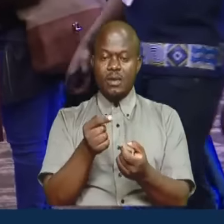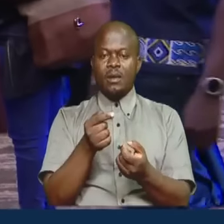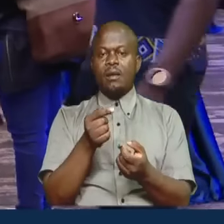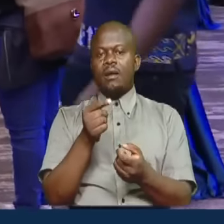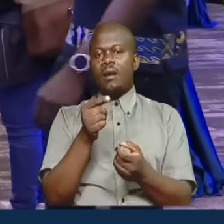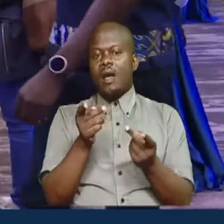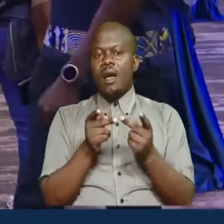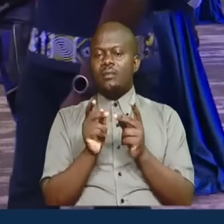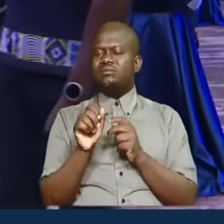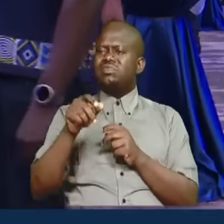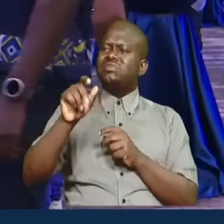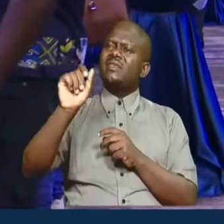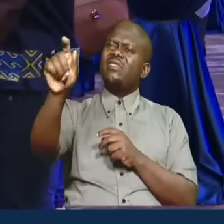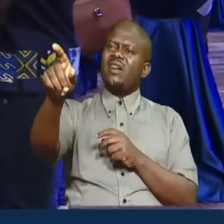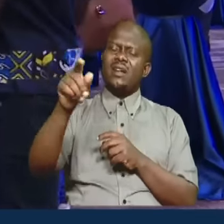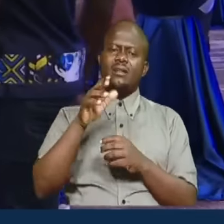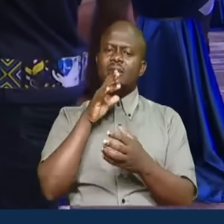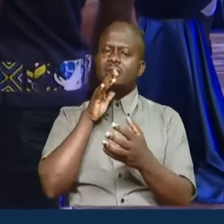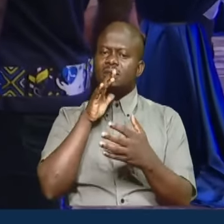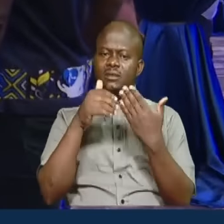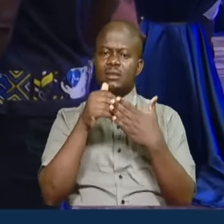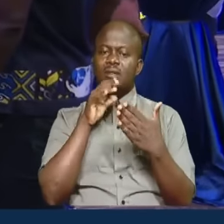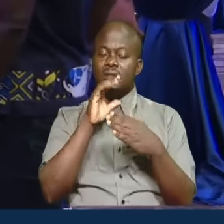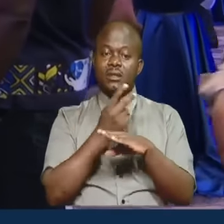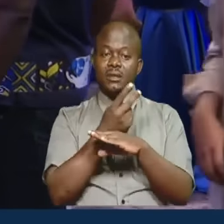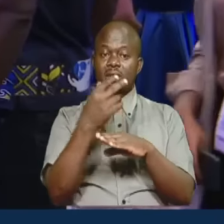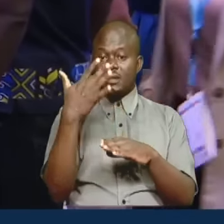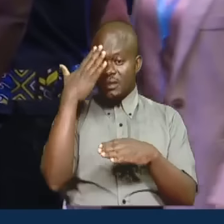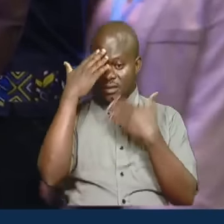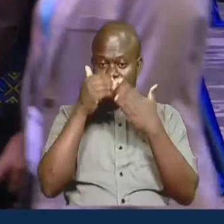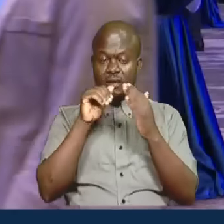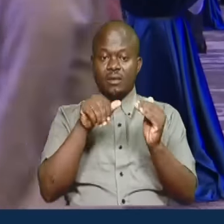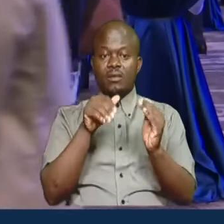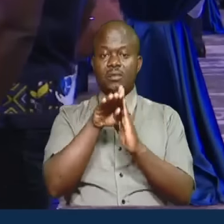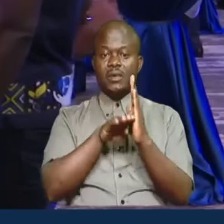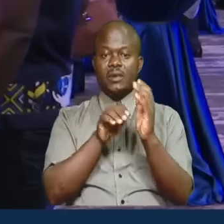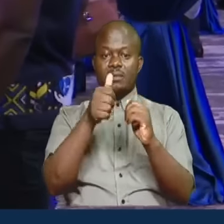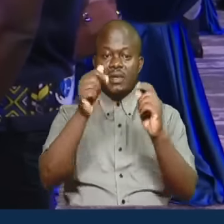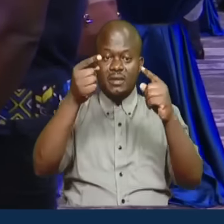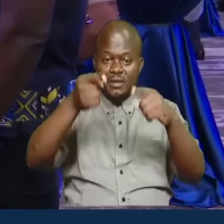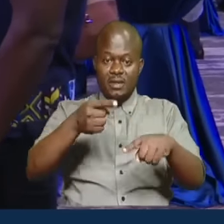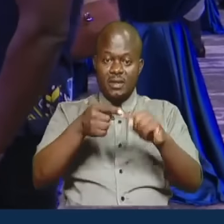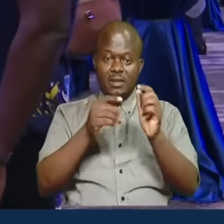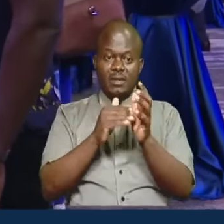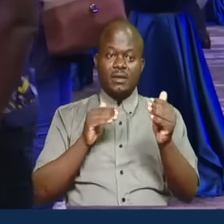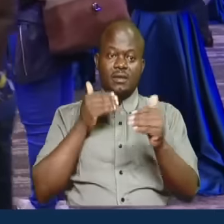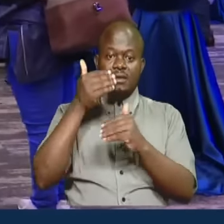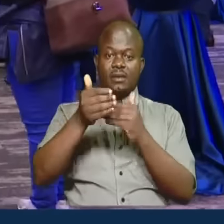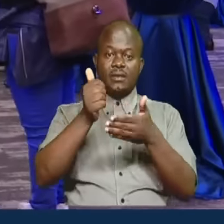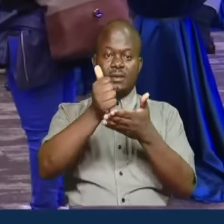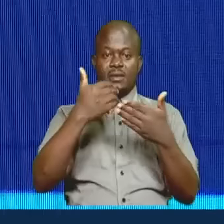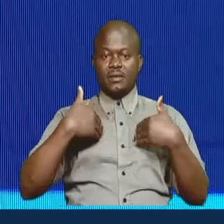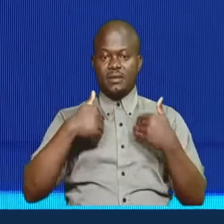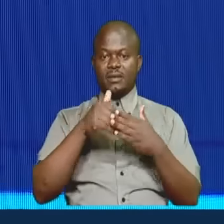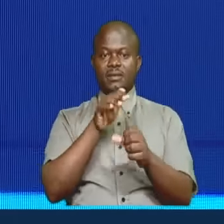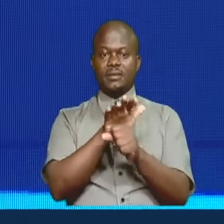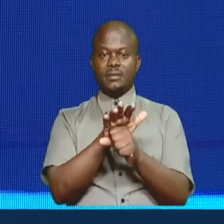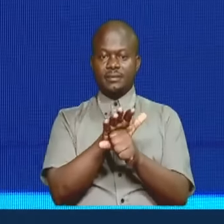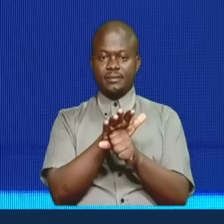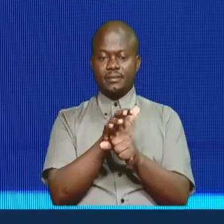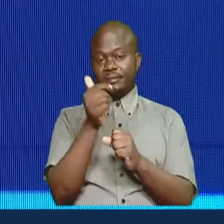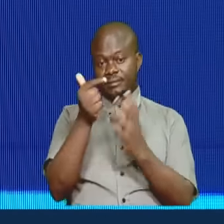bakoraga igihe bategerezaga se agategereza nk'iminsi 5 kugira ngo randevu yizagere, kandi byafasha ubuzima cyane.